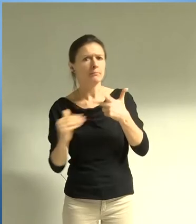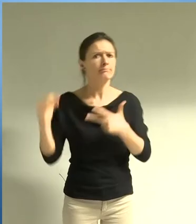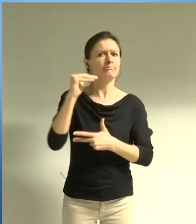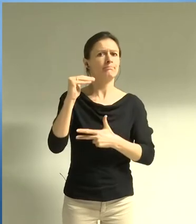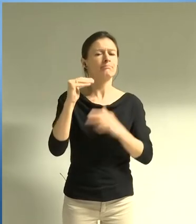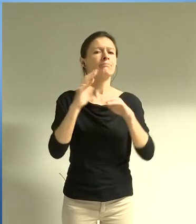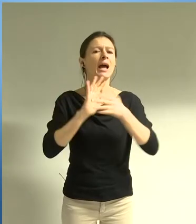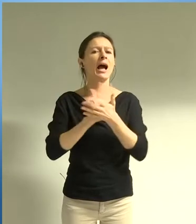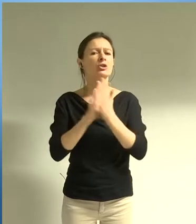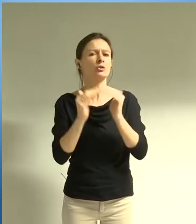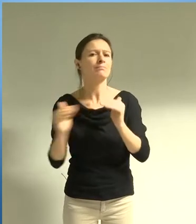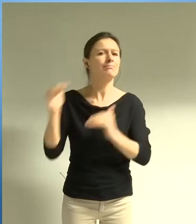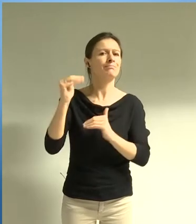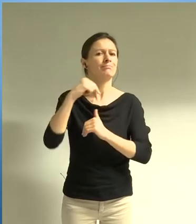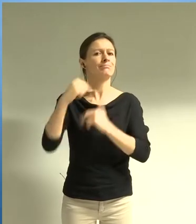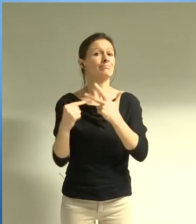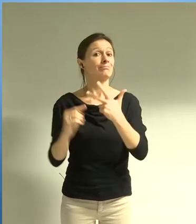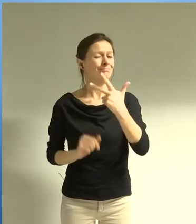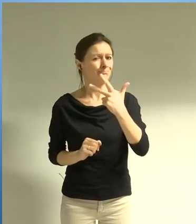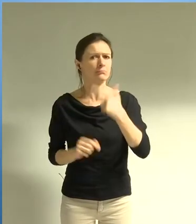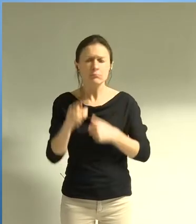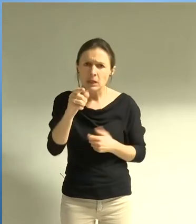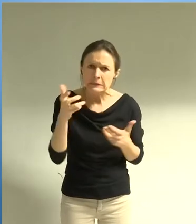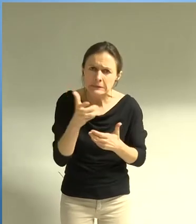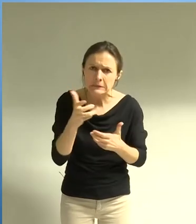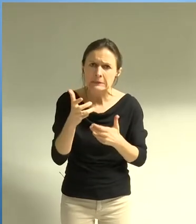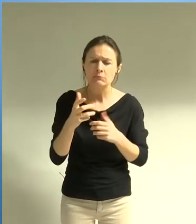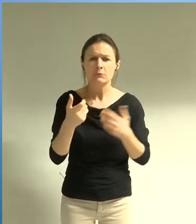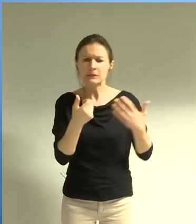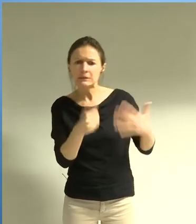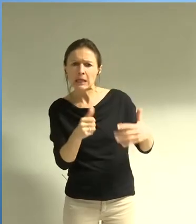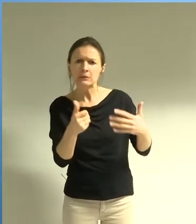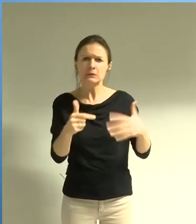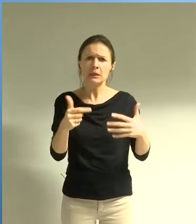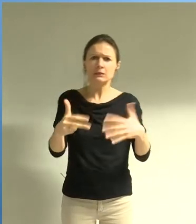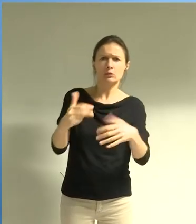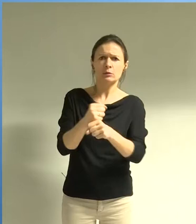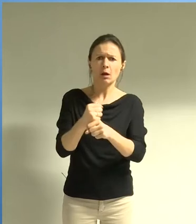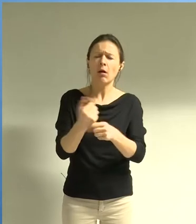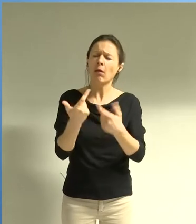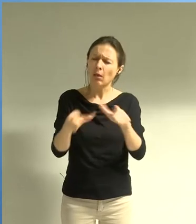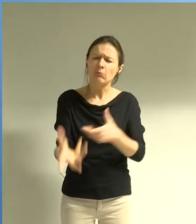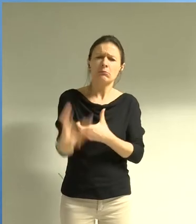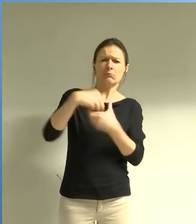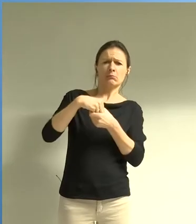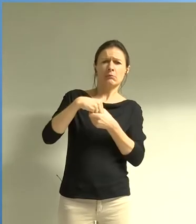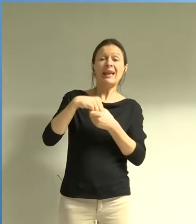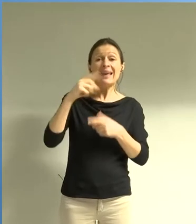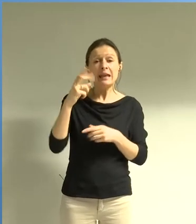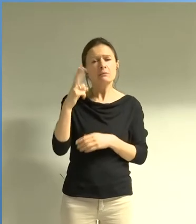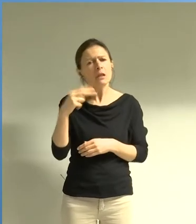voulez ouvrir ses cci aux 16 18 ans ou à toute personne sans condition de nationalité